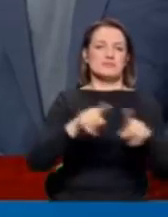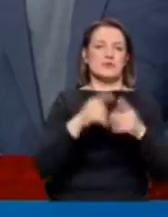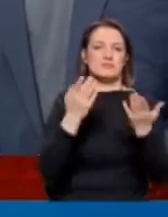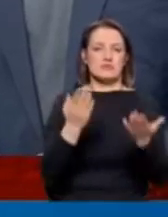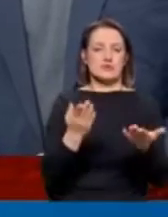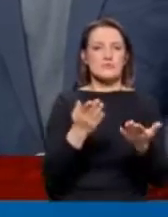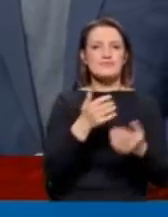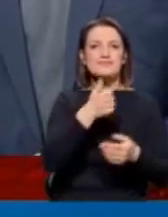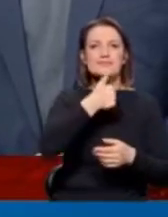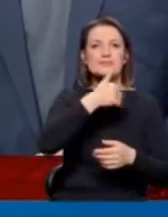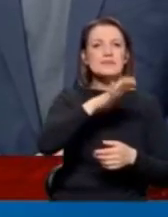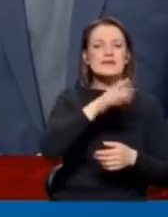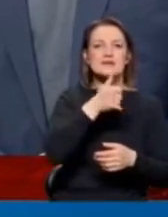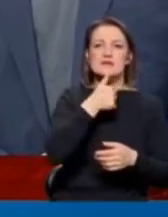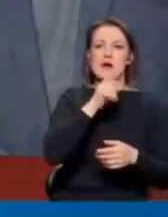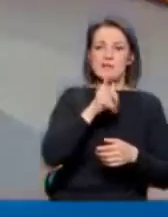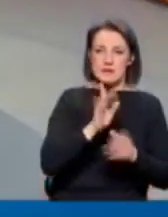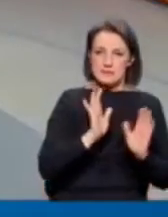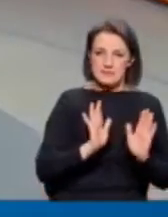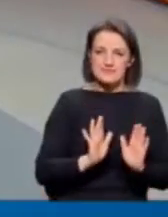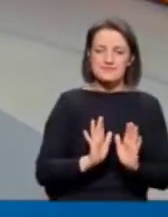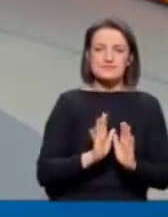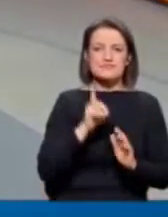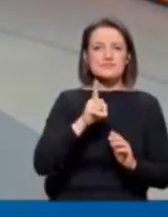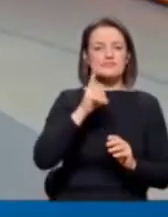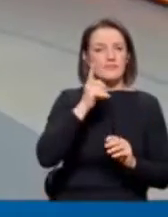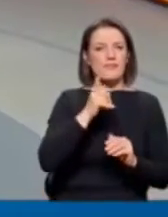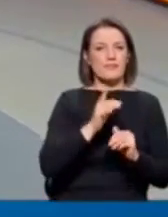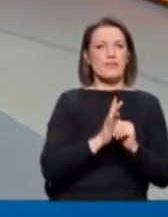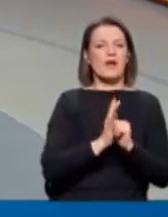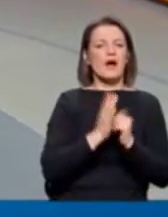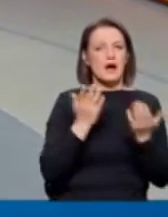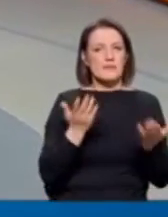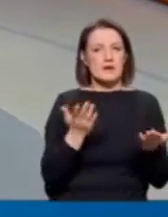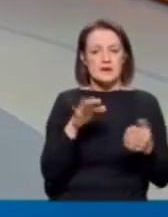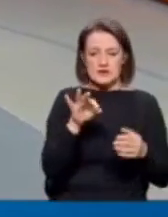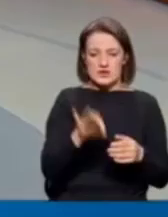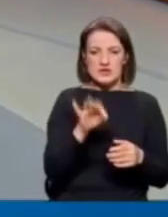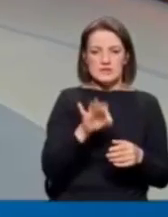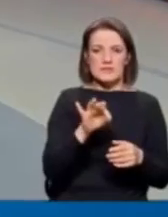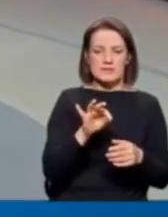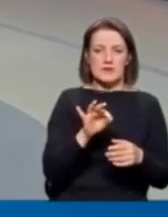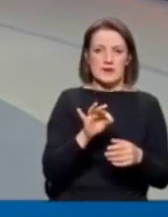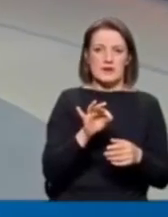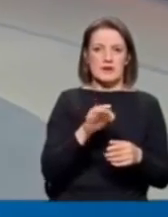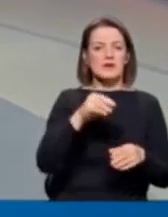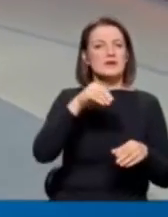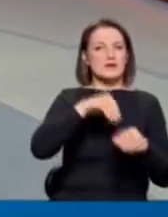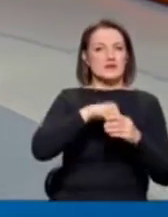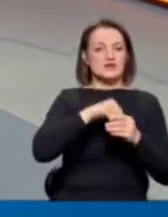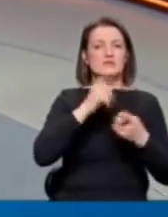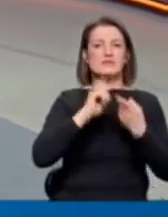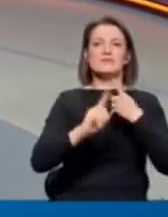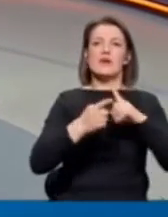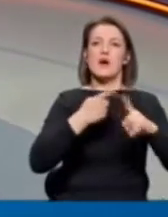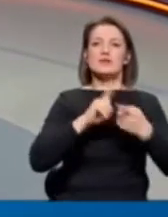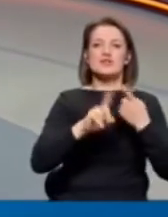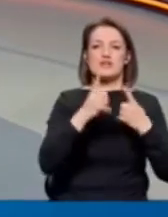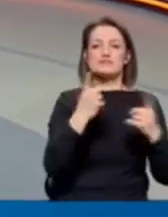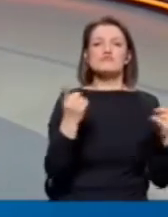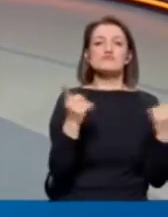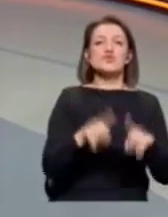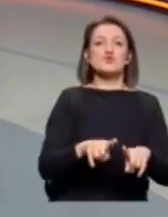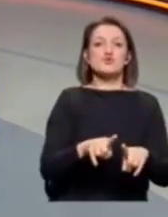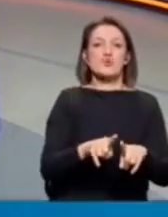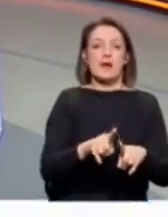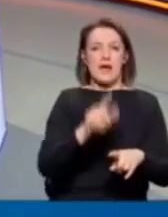Deniz abi belki seni söz geldikçe yine 1 başla döneri zaman siyaseti konuşuyorum siyaseti bir